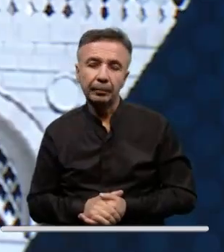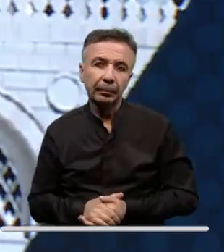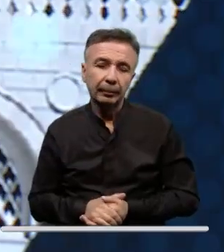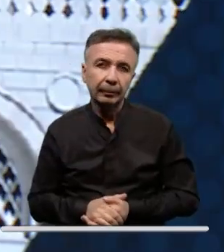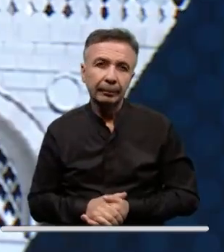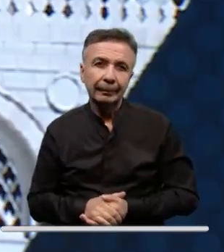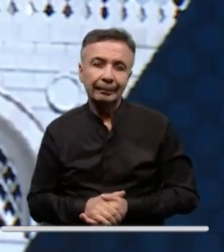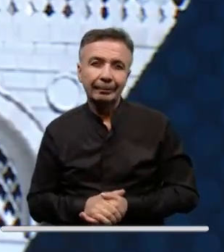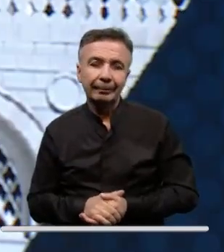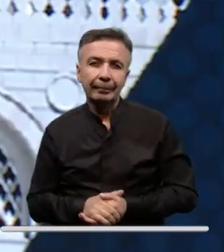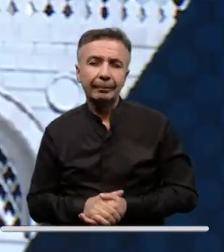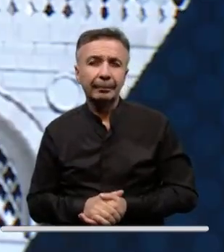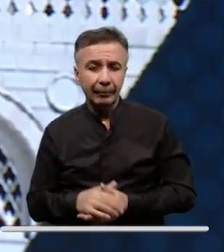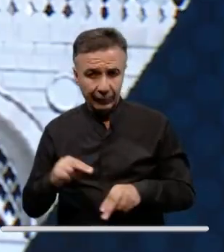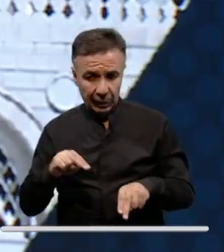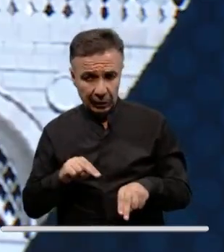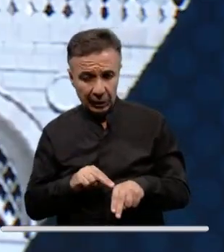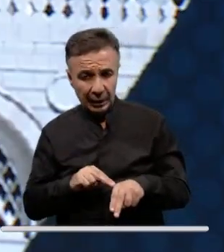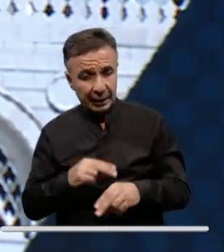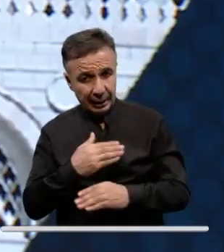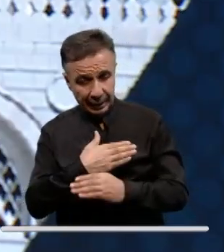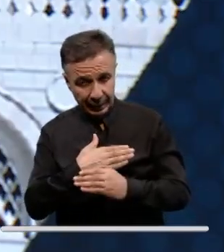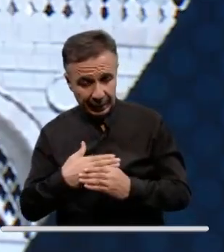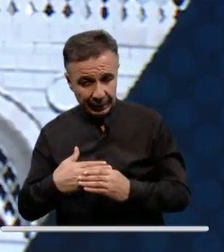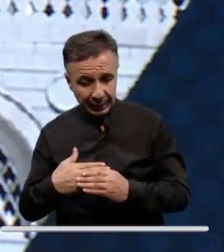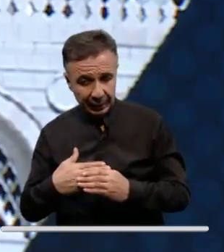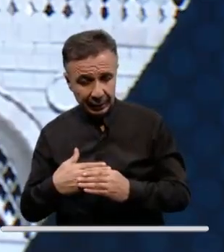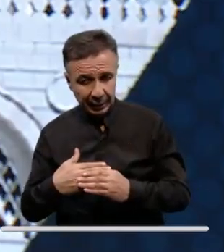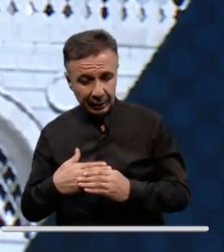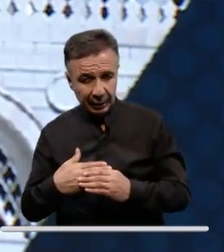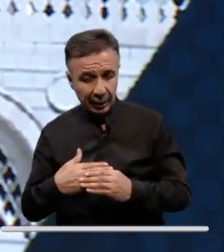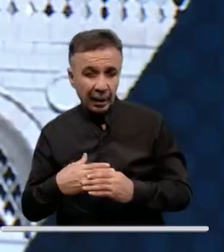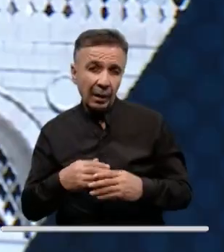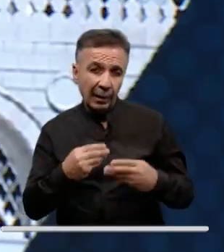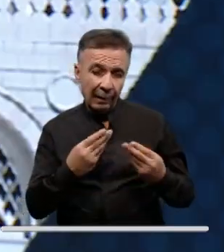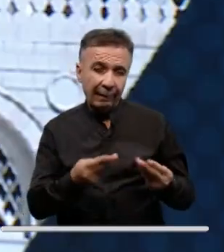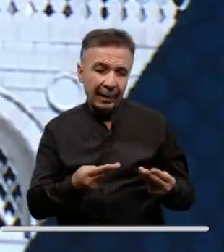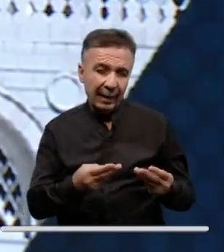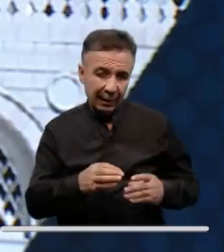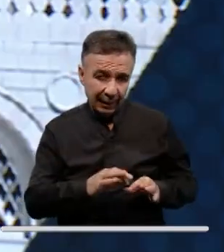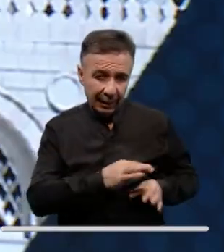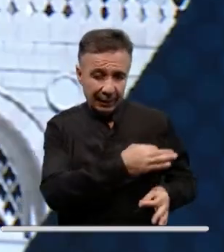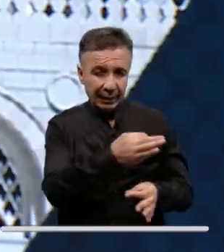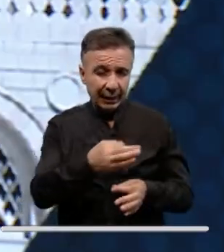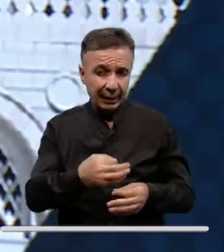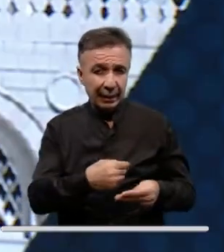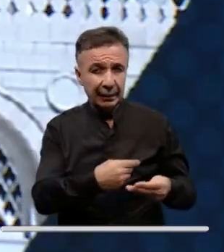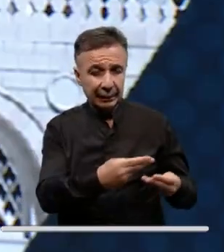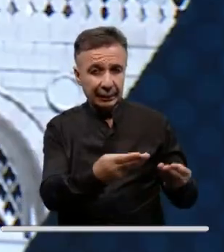Eee kredi kartını üreten ve piyasaya süren insanlara dağıtan bankalar